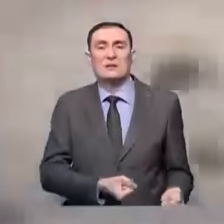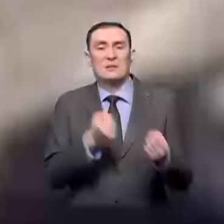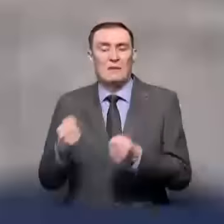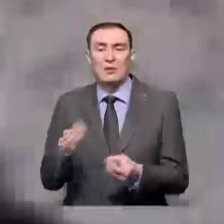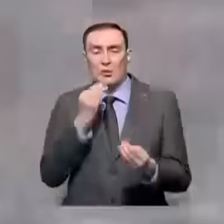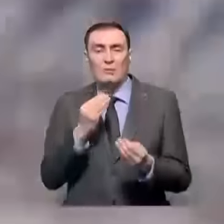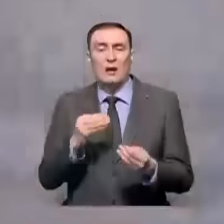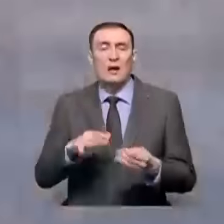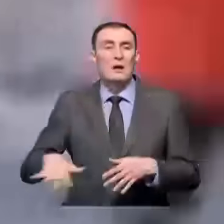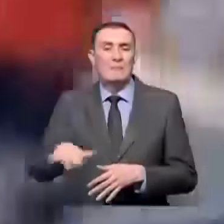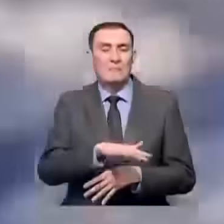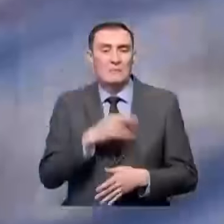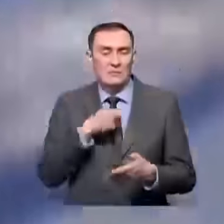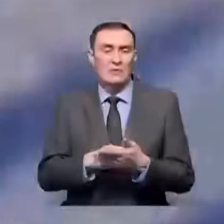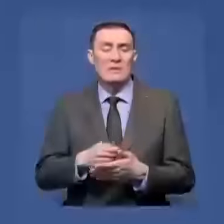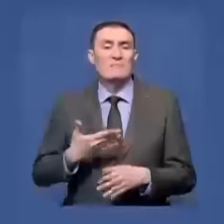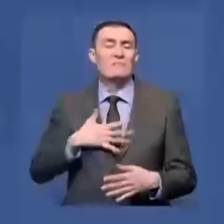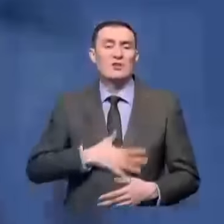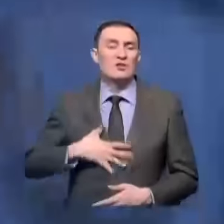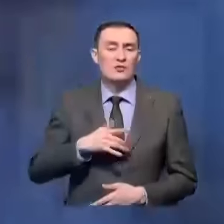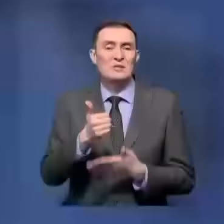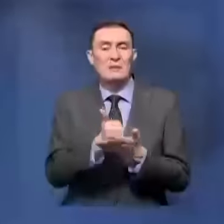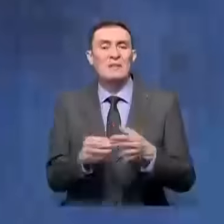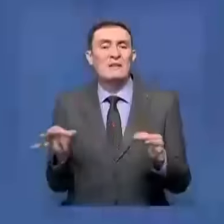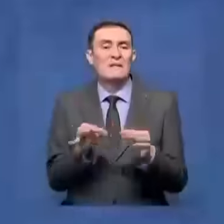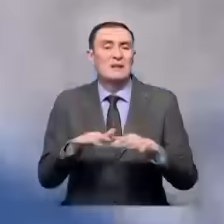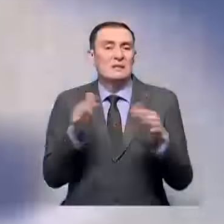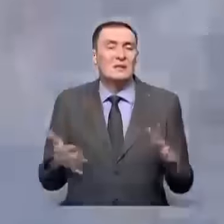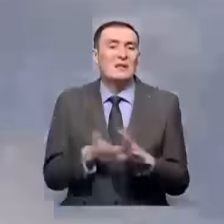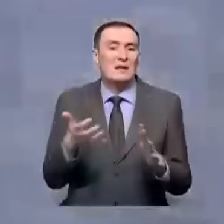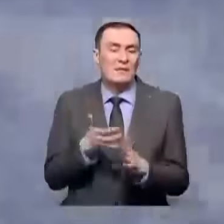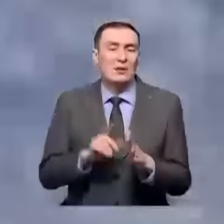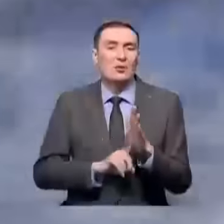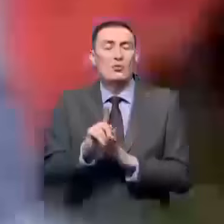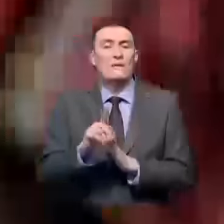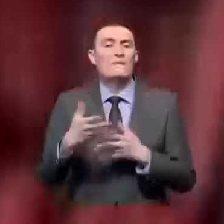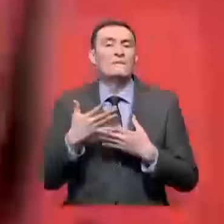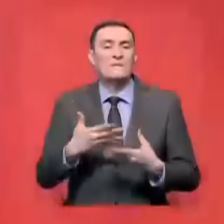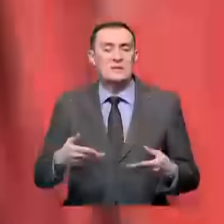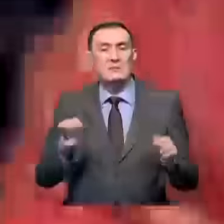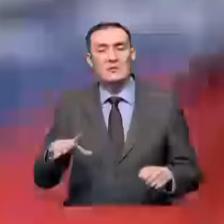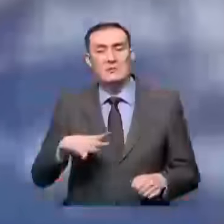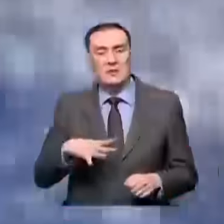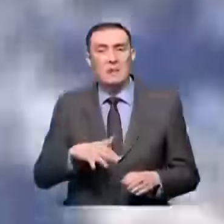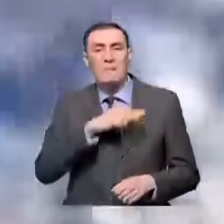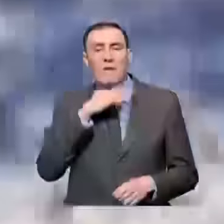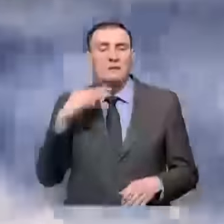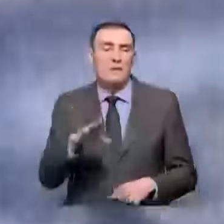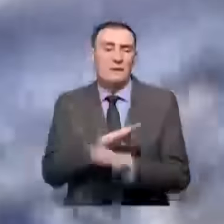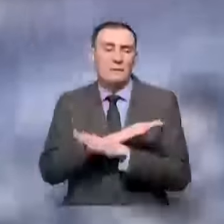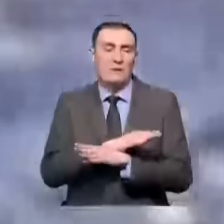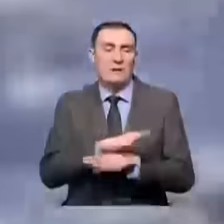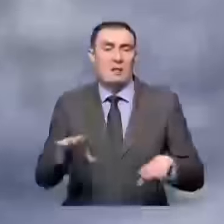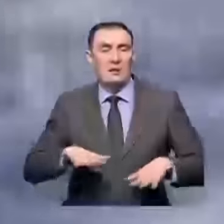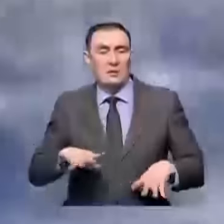корм прямо на пастбище. Они переживают, что запасов сена не хватит до наступления весны и может произойти массовая гибель